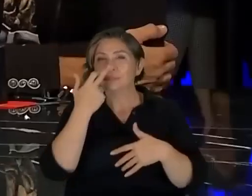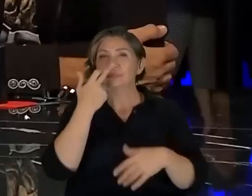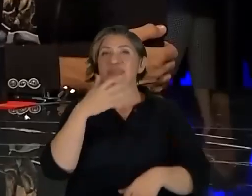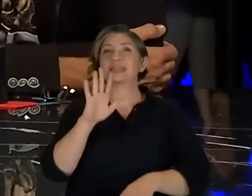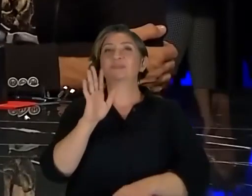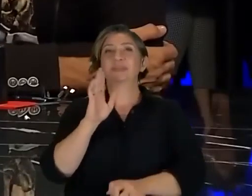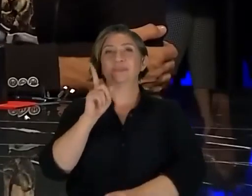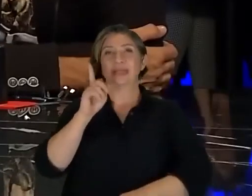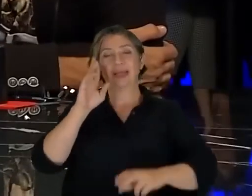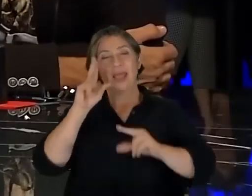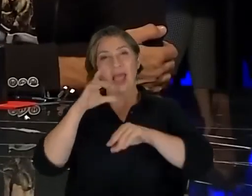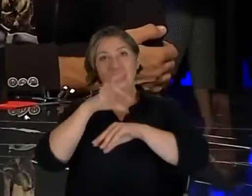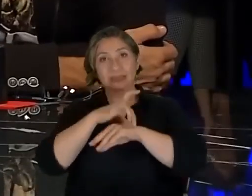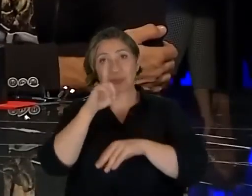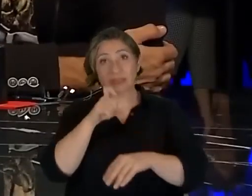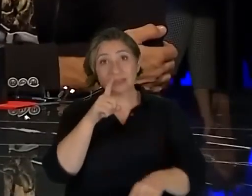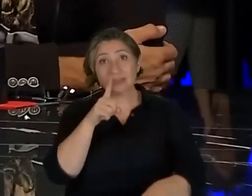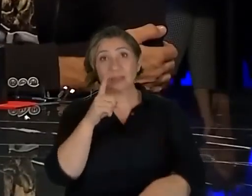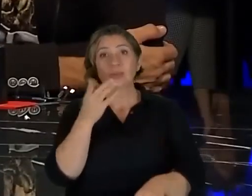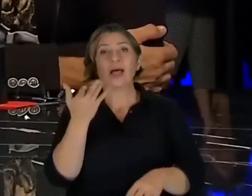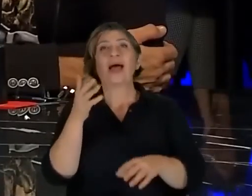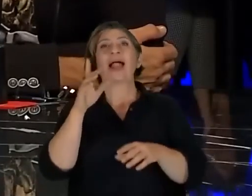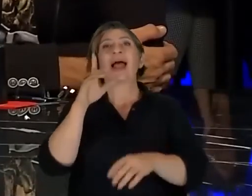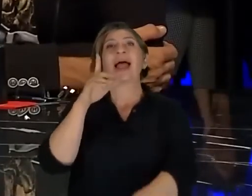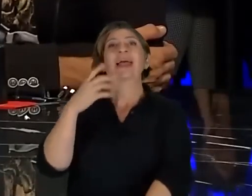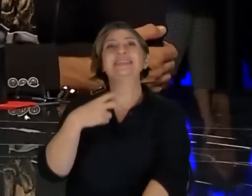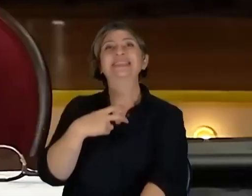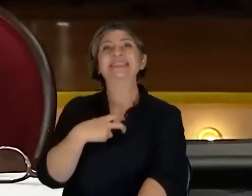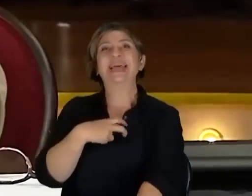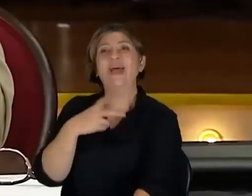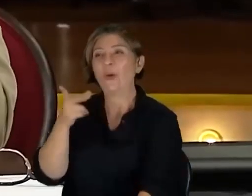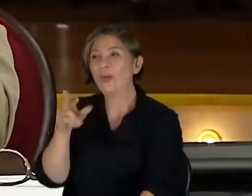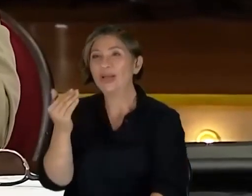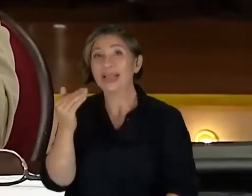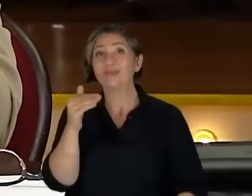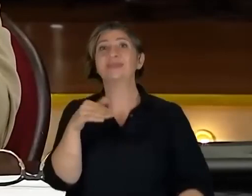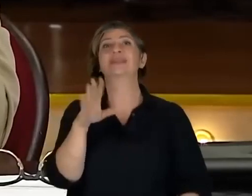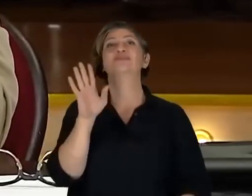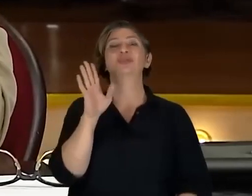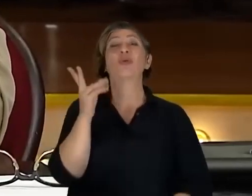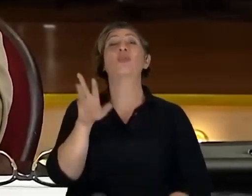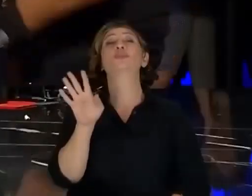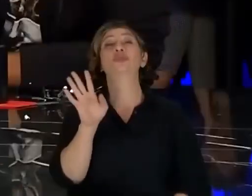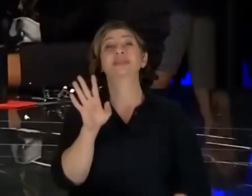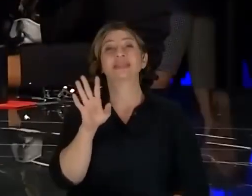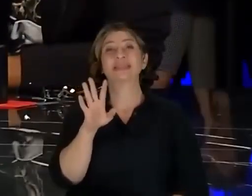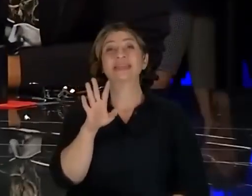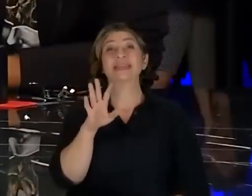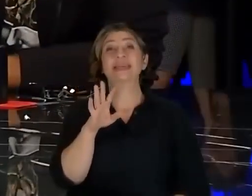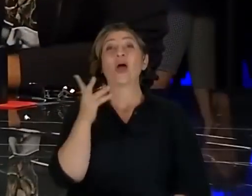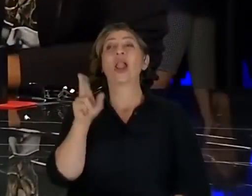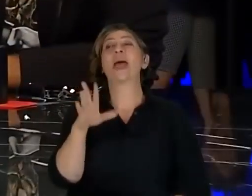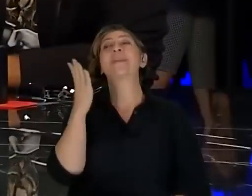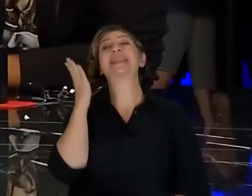galiba. Bir yataktaydın falan, hastalanmış mıydın orada? Bir dedim love story'ye mi deviriyorlar işi ama yok. Ölmüyor musun?